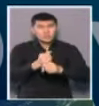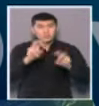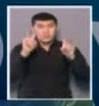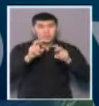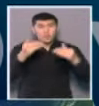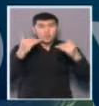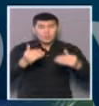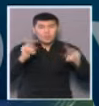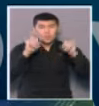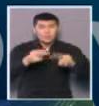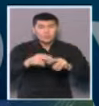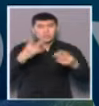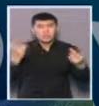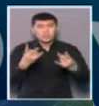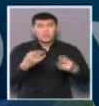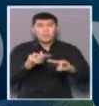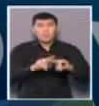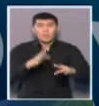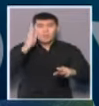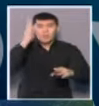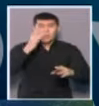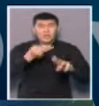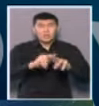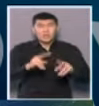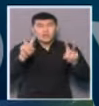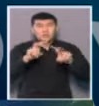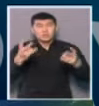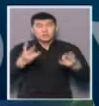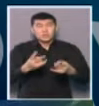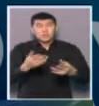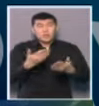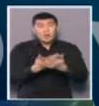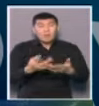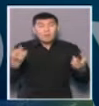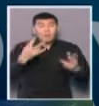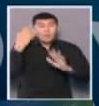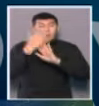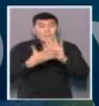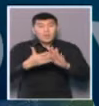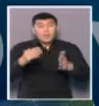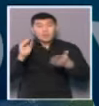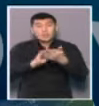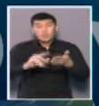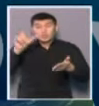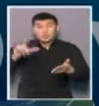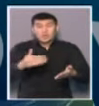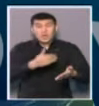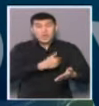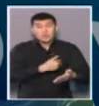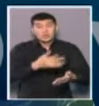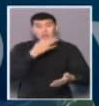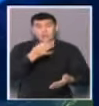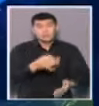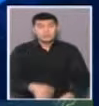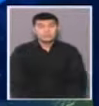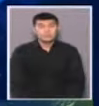бүгінді талдау, болашақты барлау керектігін оғатын дәрежедегі әріптестерімнің көп болғанын қалайтындығымды білдіргім